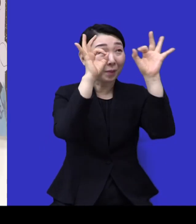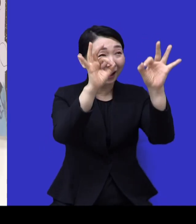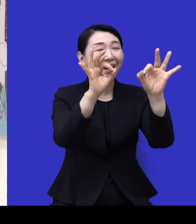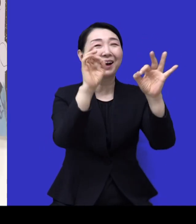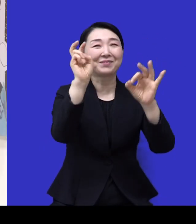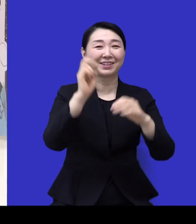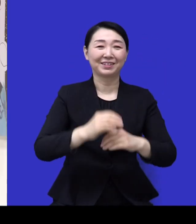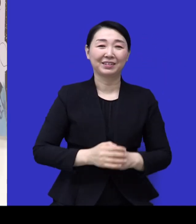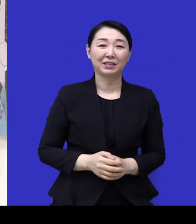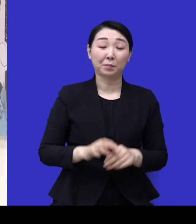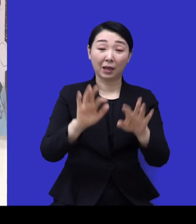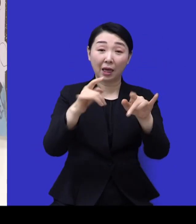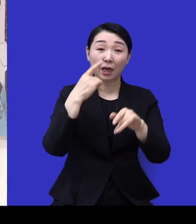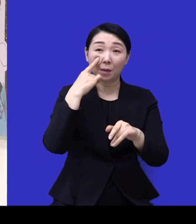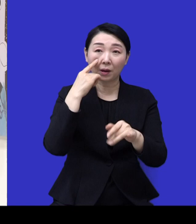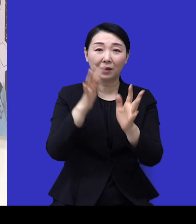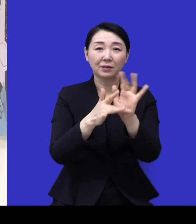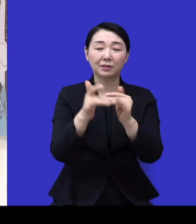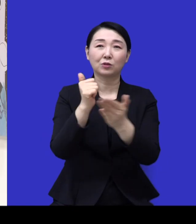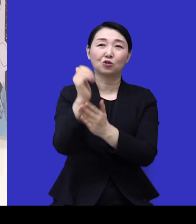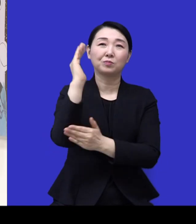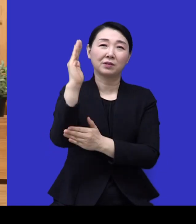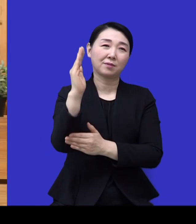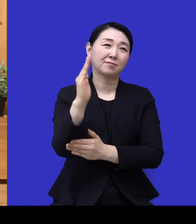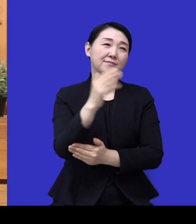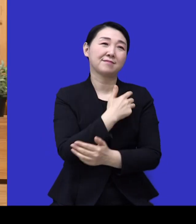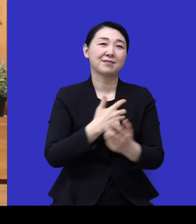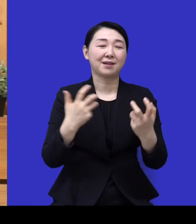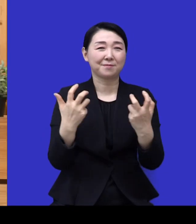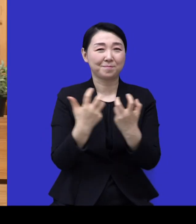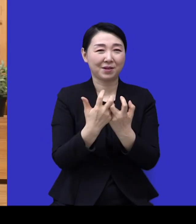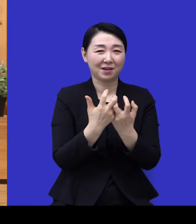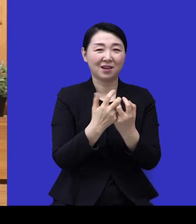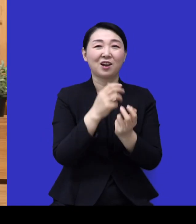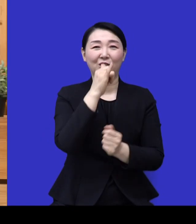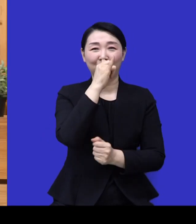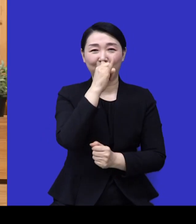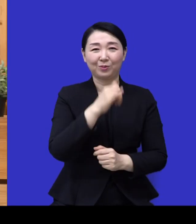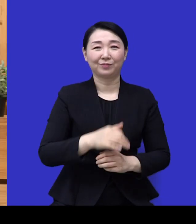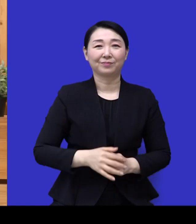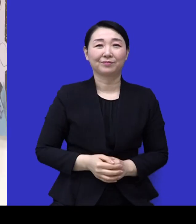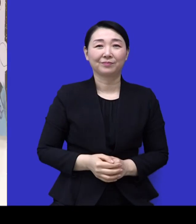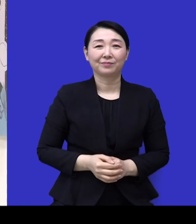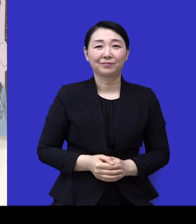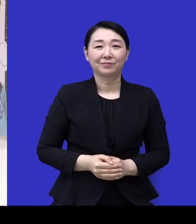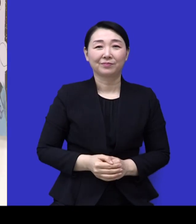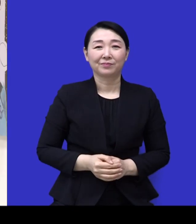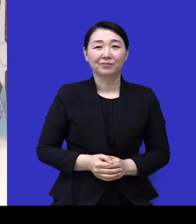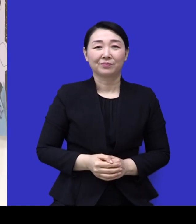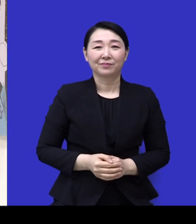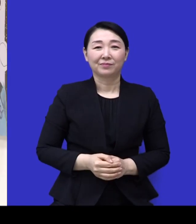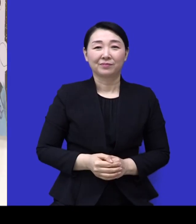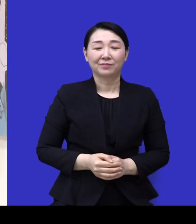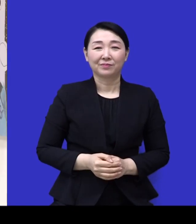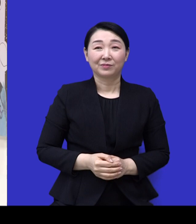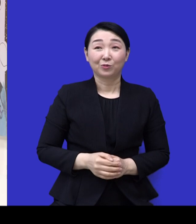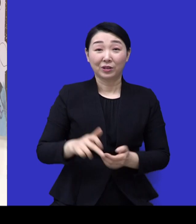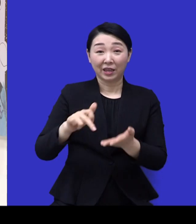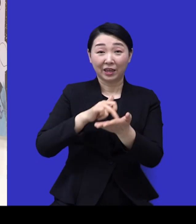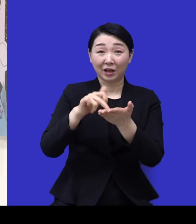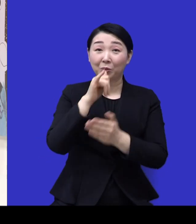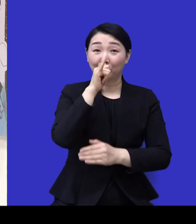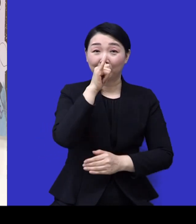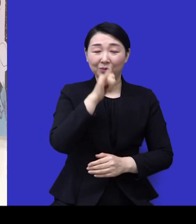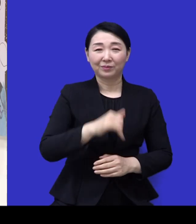예. 그 예수님이 이야기하는 예수님 얘기로 가득 찬 페이지로 어머나. 이렇게 연결되고 그냥 카톡으로 우리 카톡 다